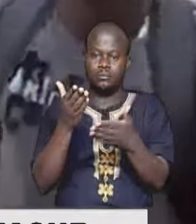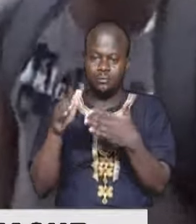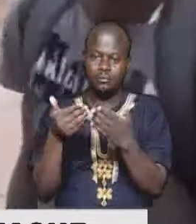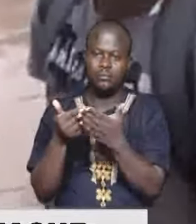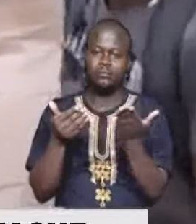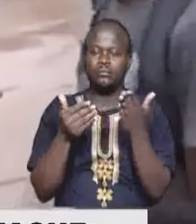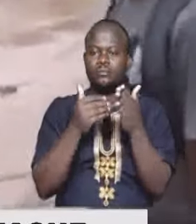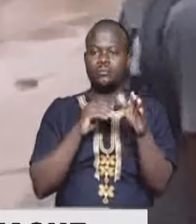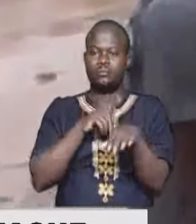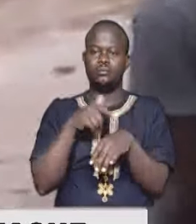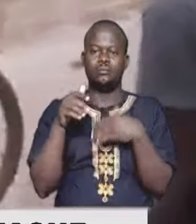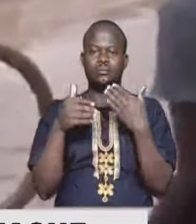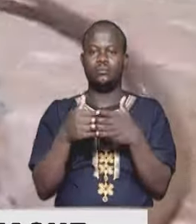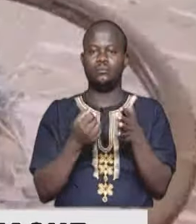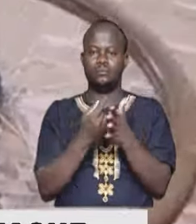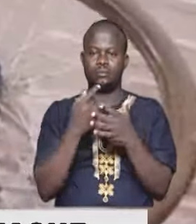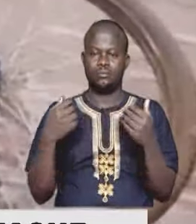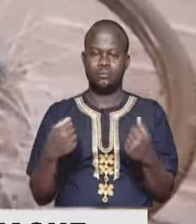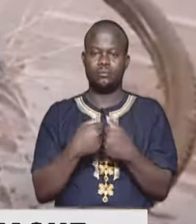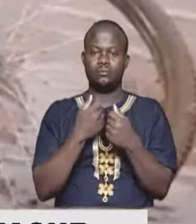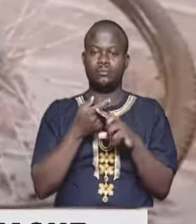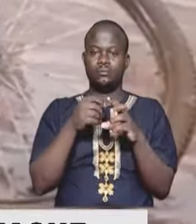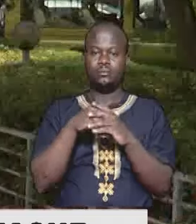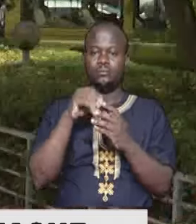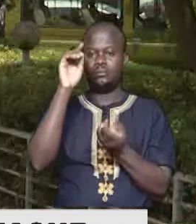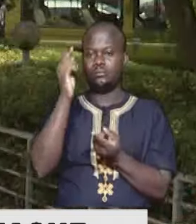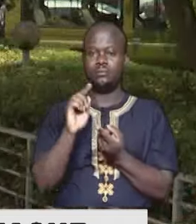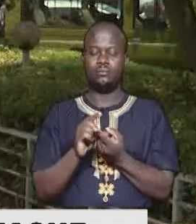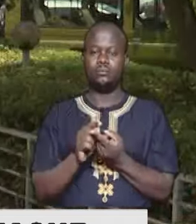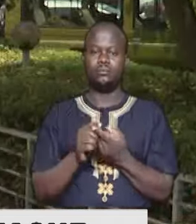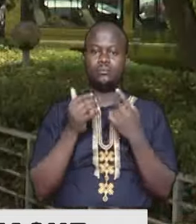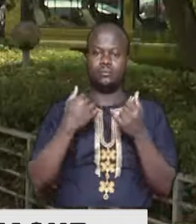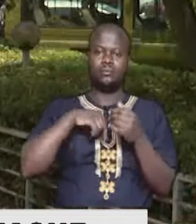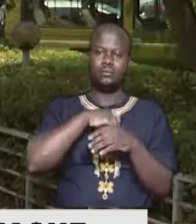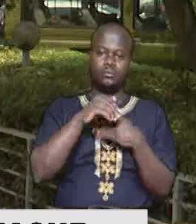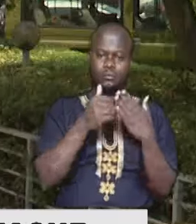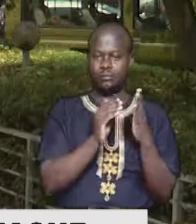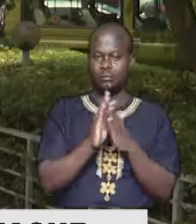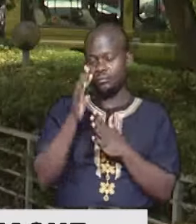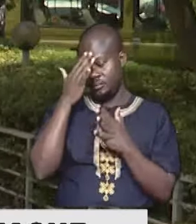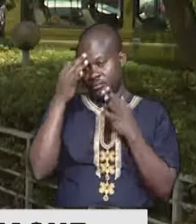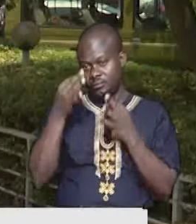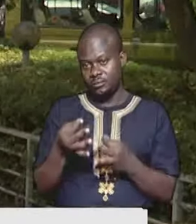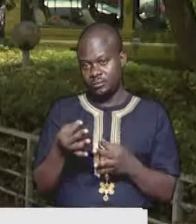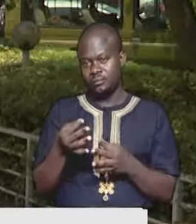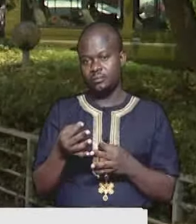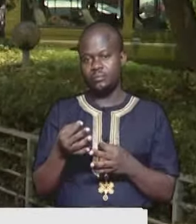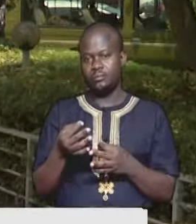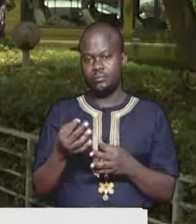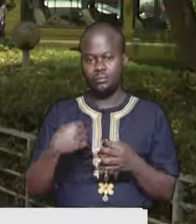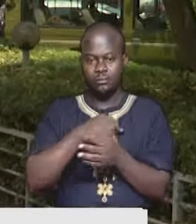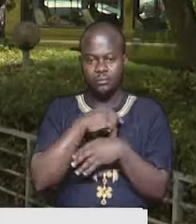hakiri kare byatuma ingaruka zituruka ku biza zigabanuka. Ubu tugiye gutegura ingamba, hari na approach